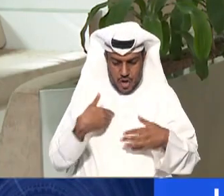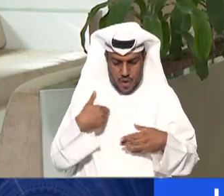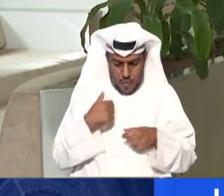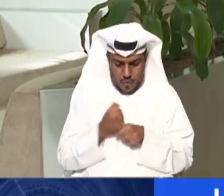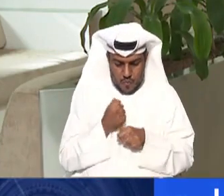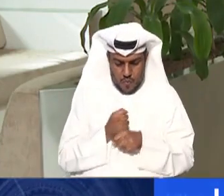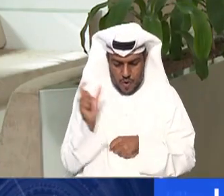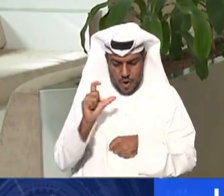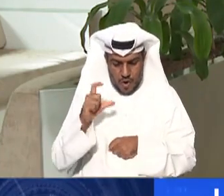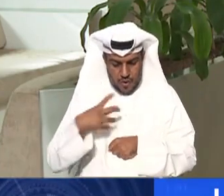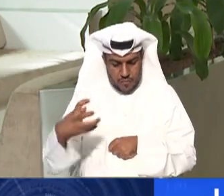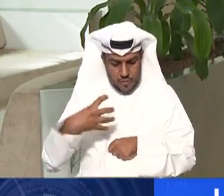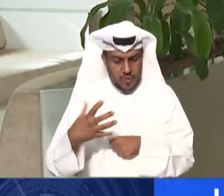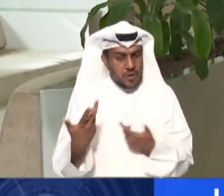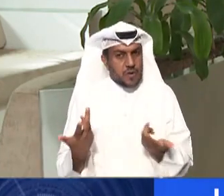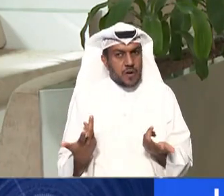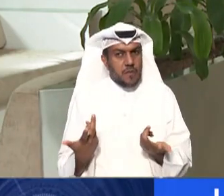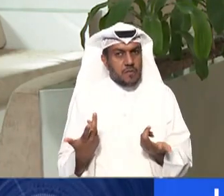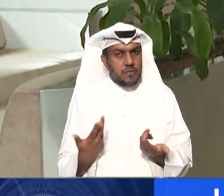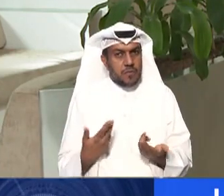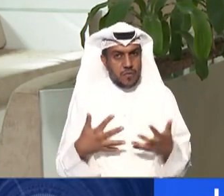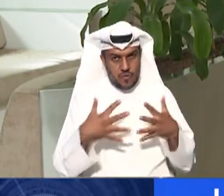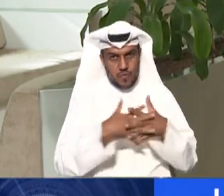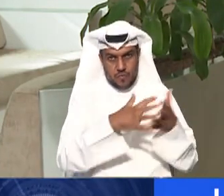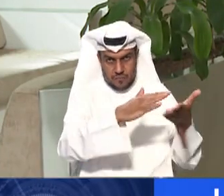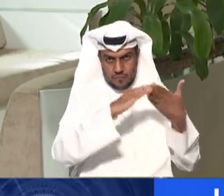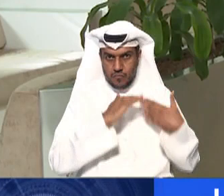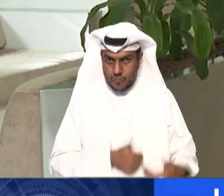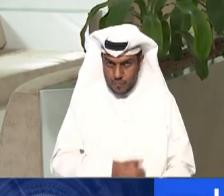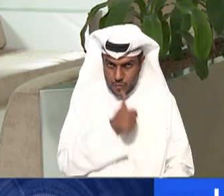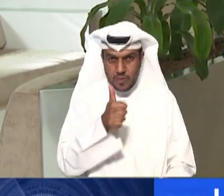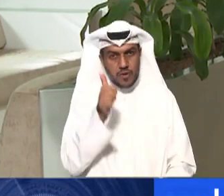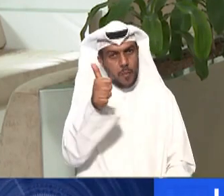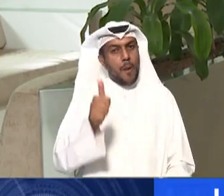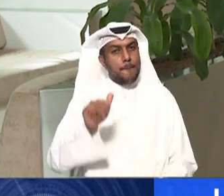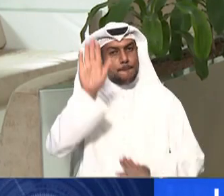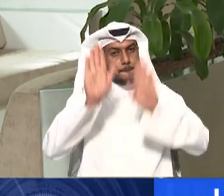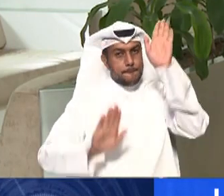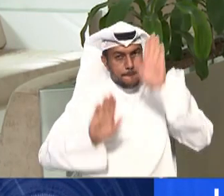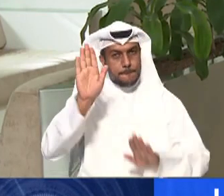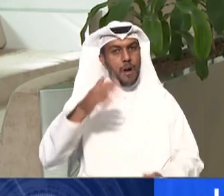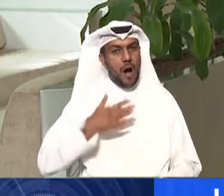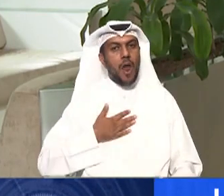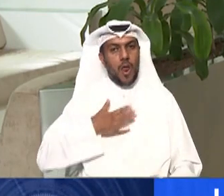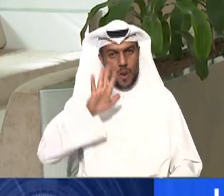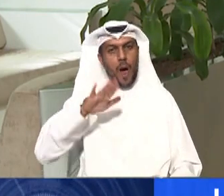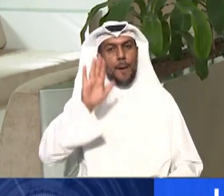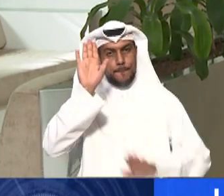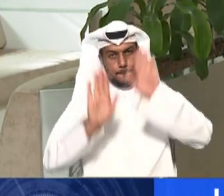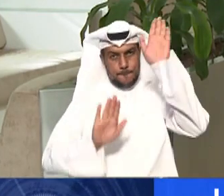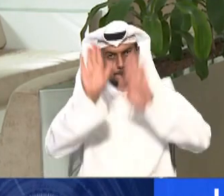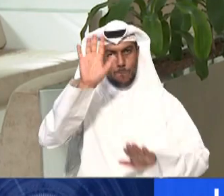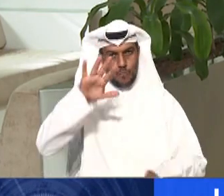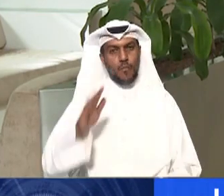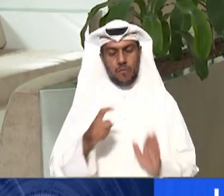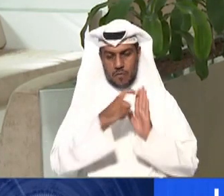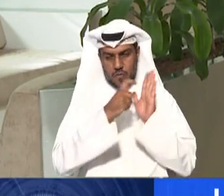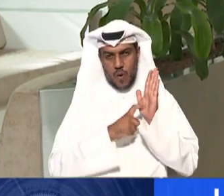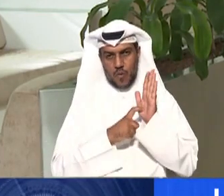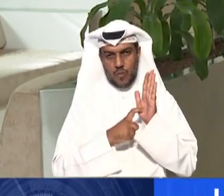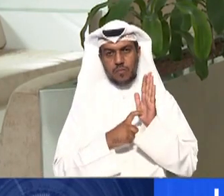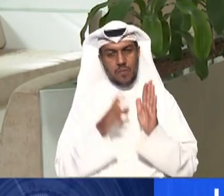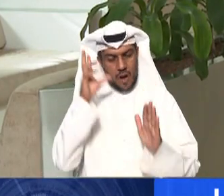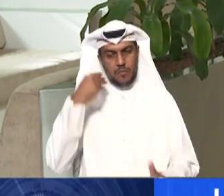طريق الدولة، الدولة هي فقط كفيل، هي ضامن لهذه القروض، وبالتالي كل ما يريدون هؤلاء هو أن